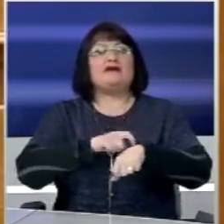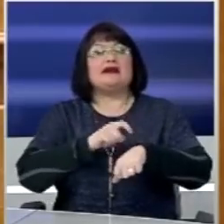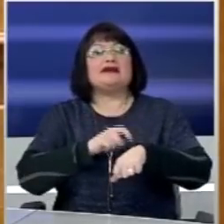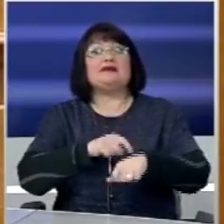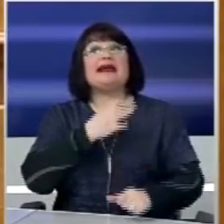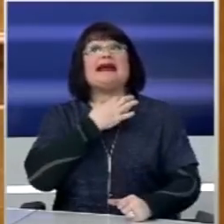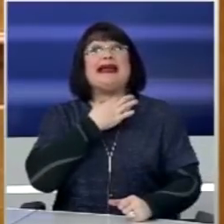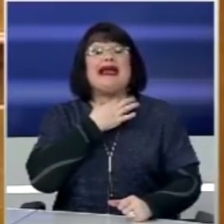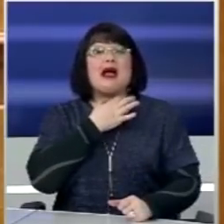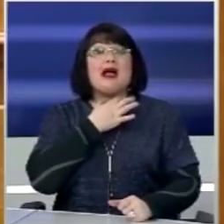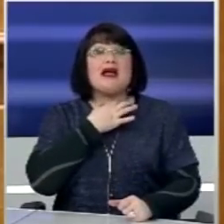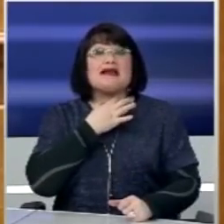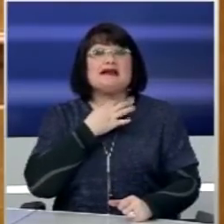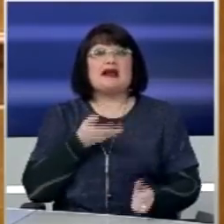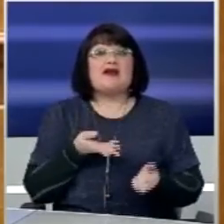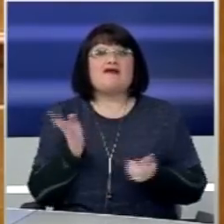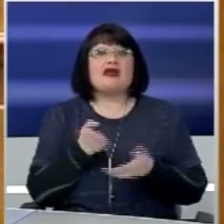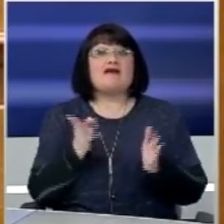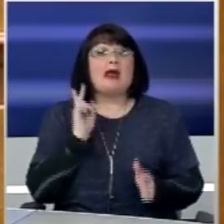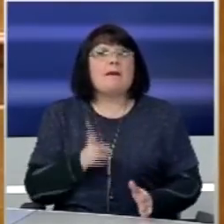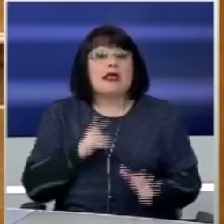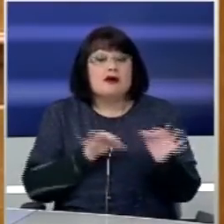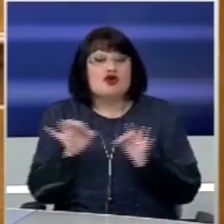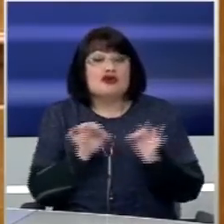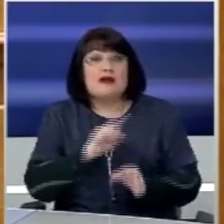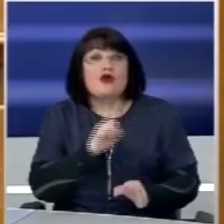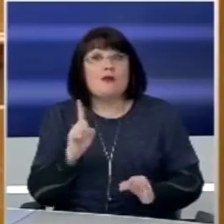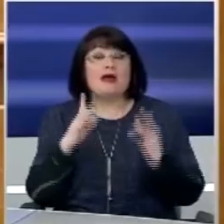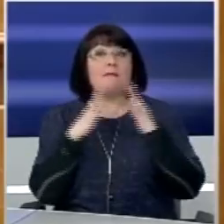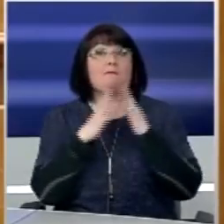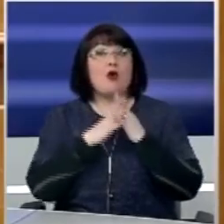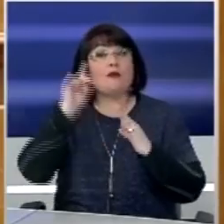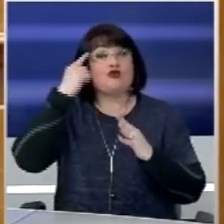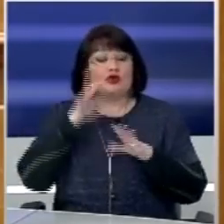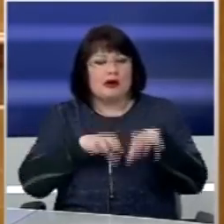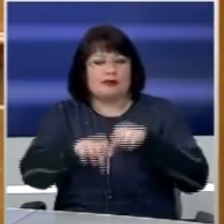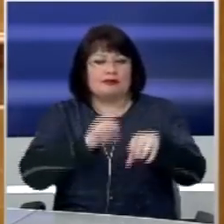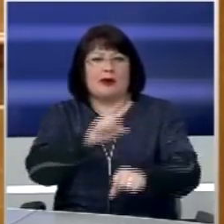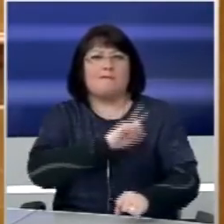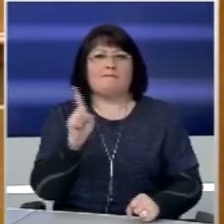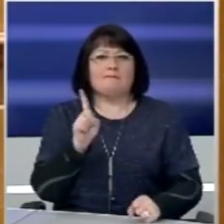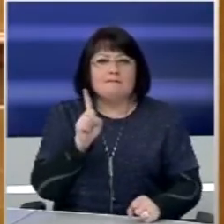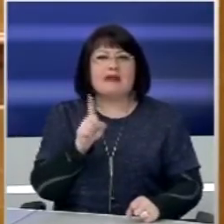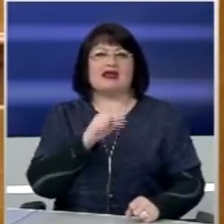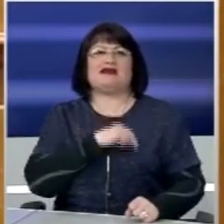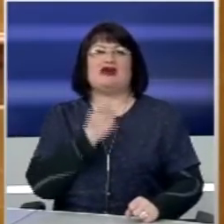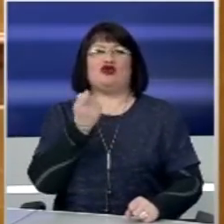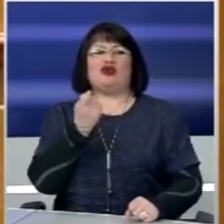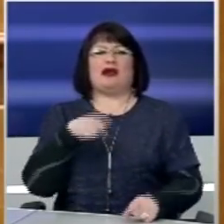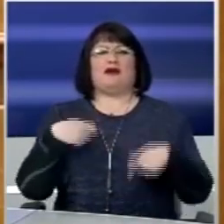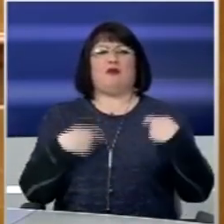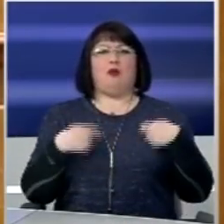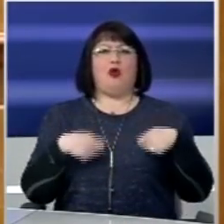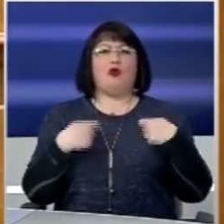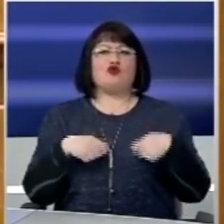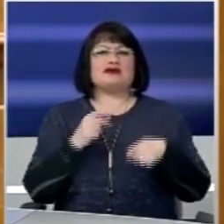απαιτείται απεγκλωβισμός από αυτά τα επικίνδυνα σχέδια, από τις ιμπεριαλιστικές ενώσεις, από τα συμφέροντα της ολιγαρχίας του πλούτου, για